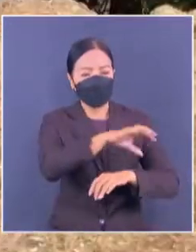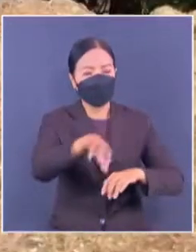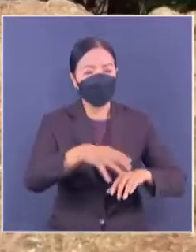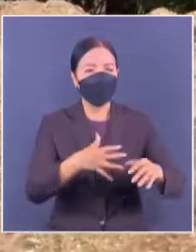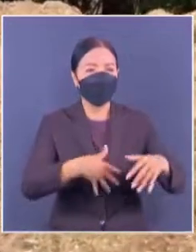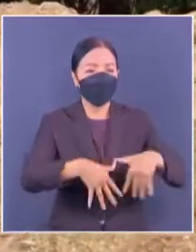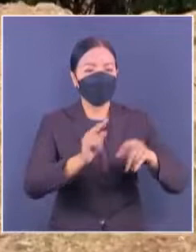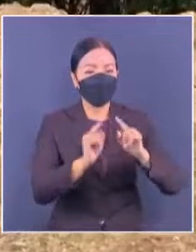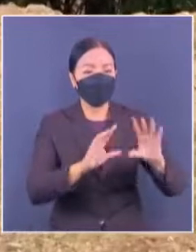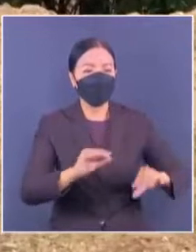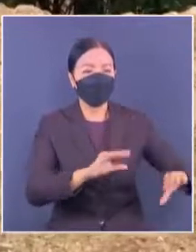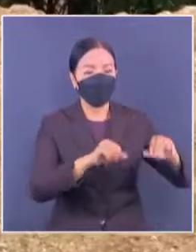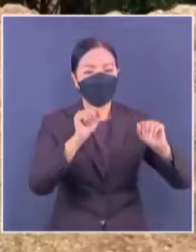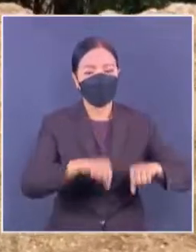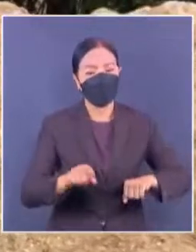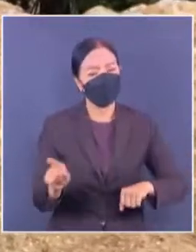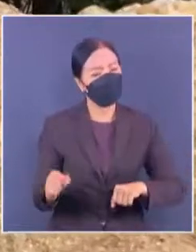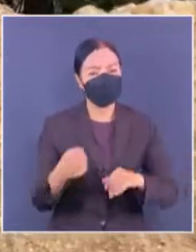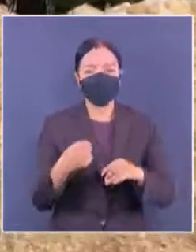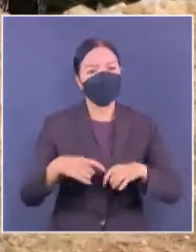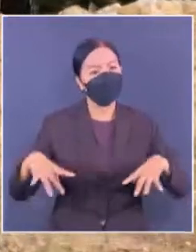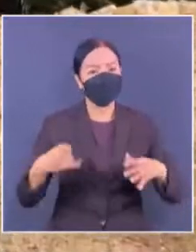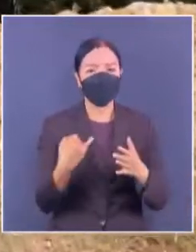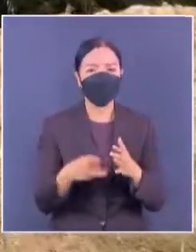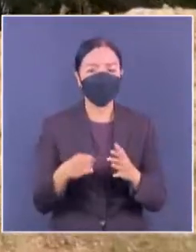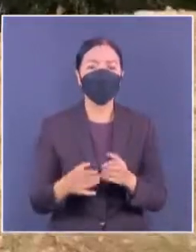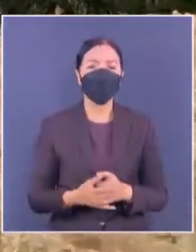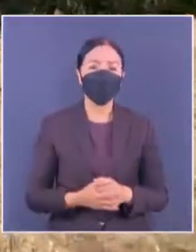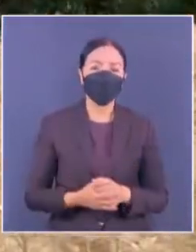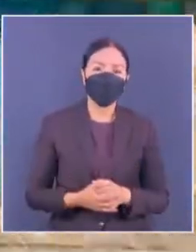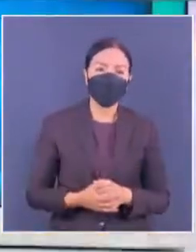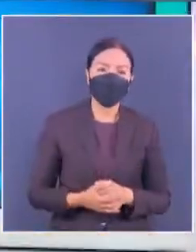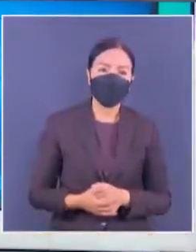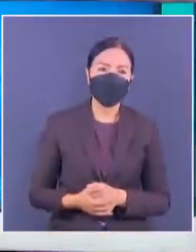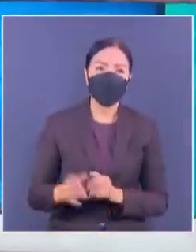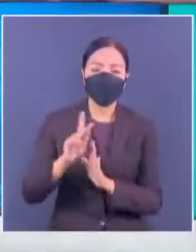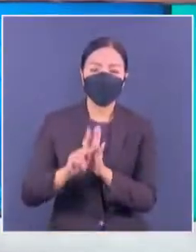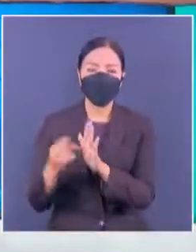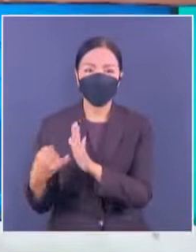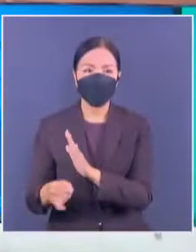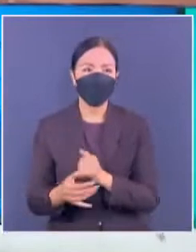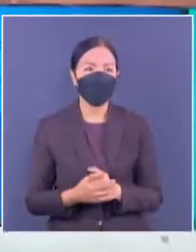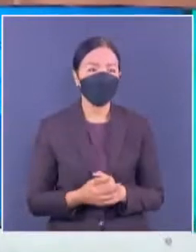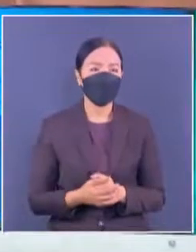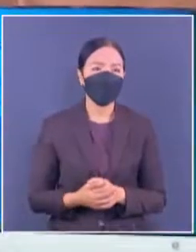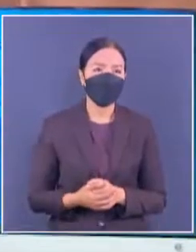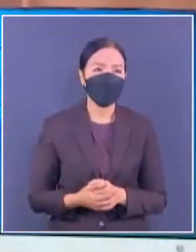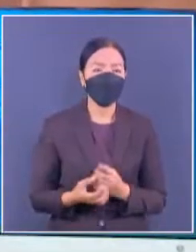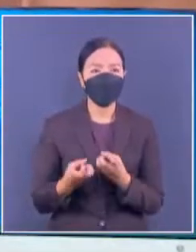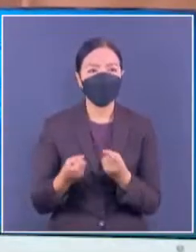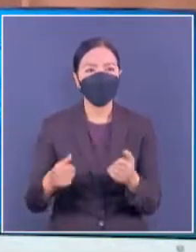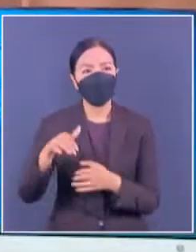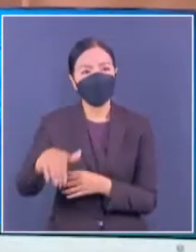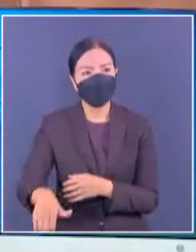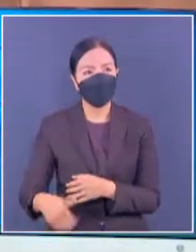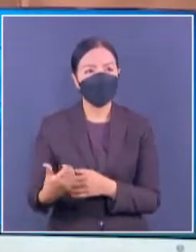ามที่เคยตกลงกันไว้ก่อนหน้านี้ครับ คุณผู้ชมคะผิดกฎหมายเนี่ยมันก็เรื่องนึงนะเรื่องของขุดทรายเนี่ยได้ไม่ได้ผิดม